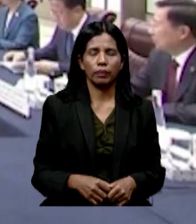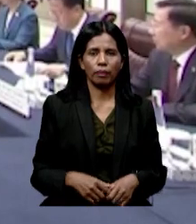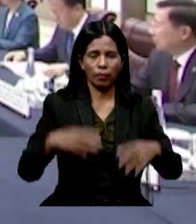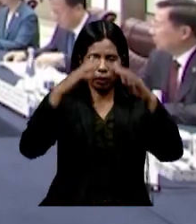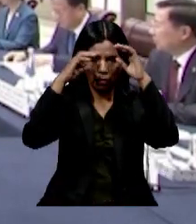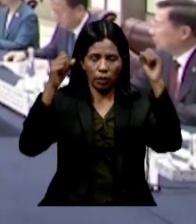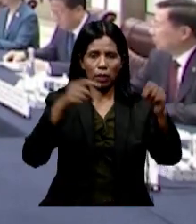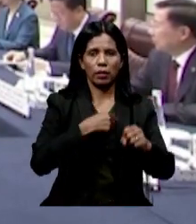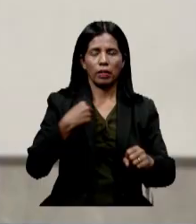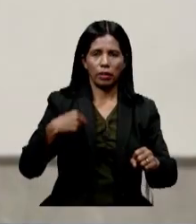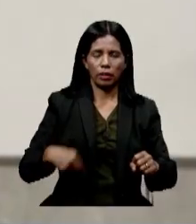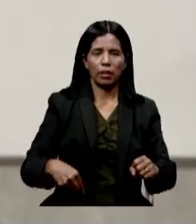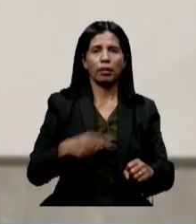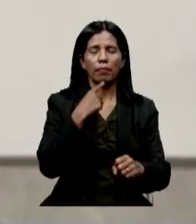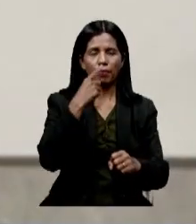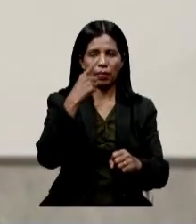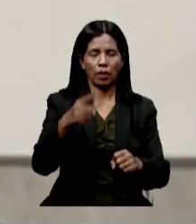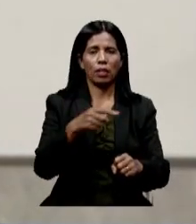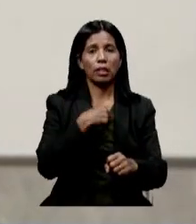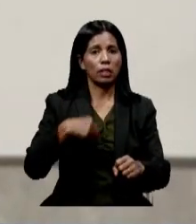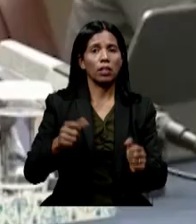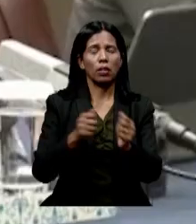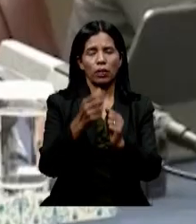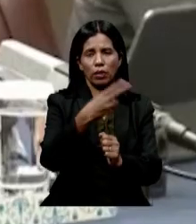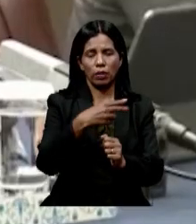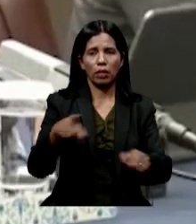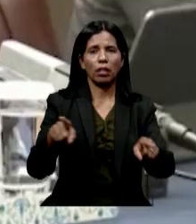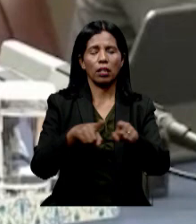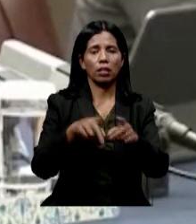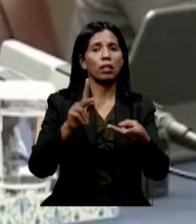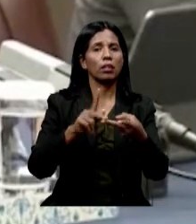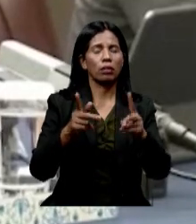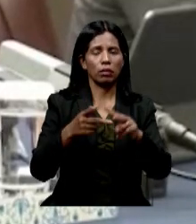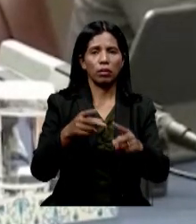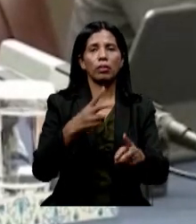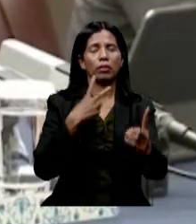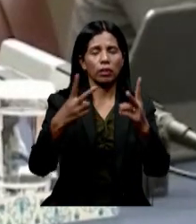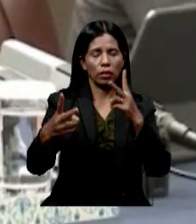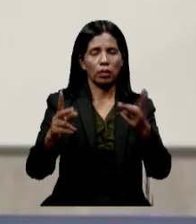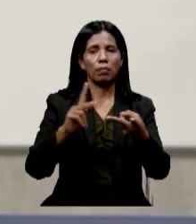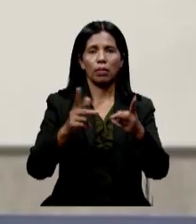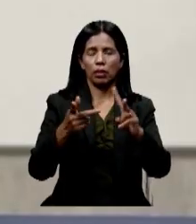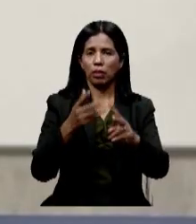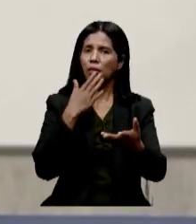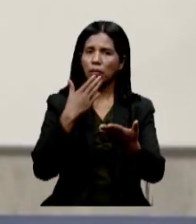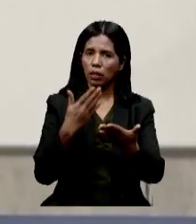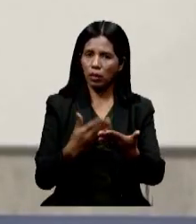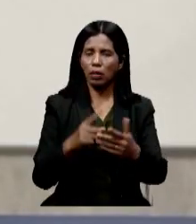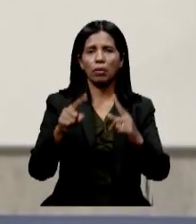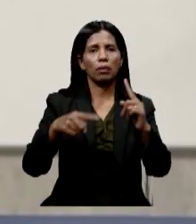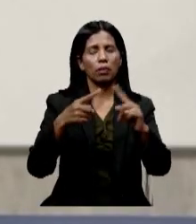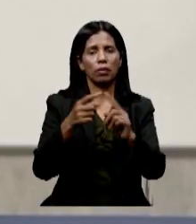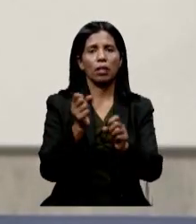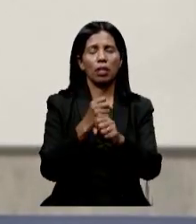Presidente Sina Xi Jinping hatete Sina no Indonesia sai hanesan companheiro viazen niang no parceiro na bedia banhira halo